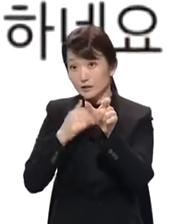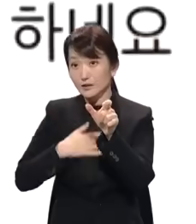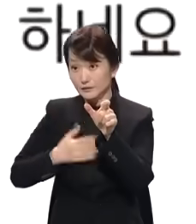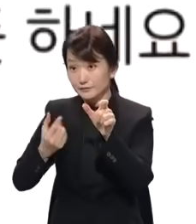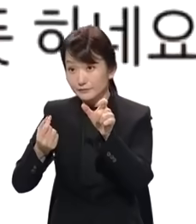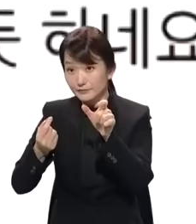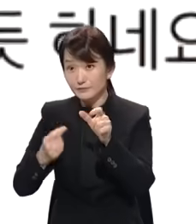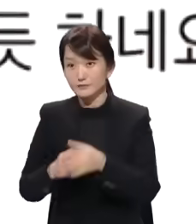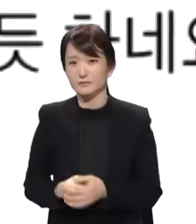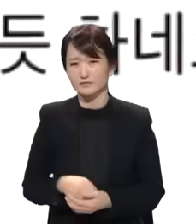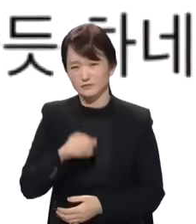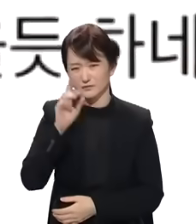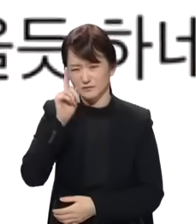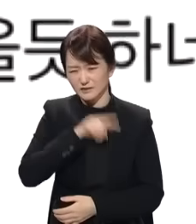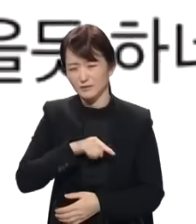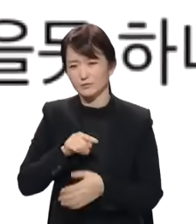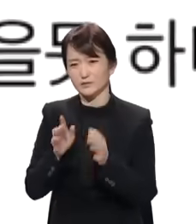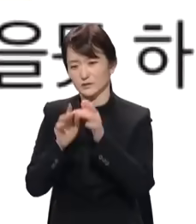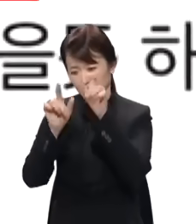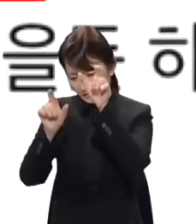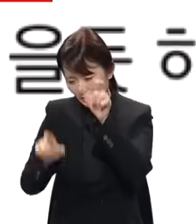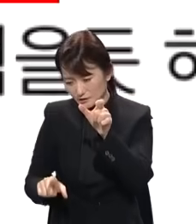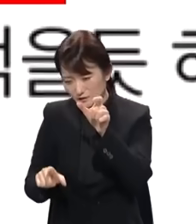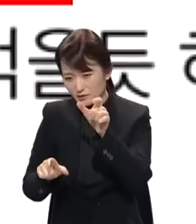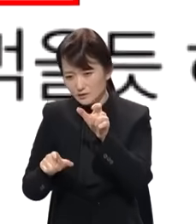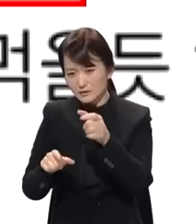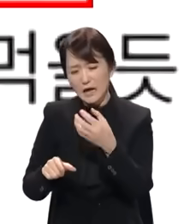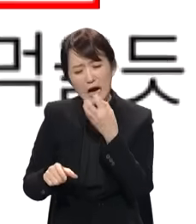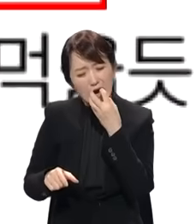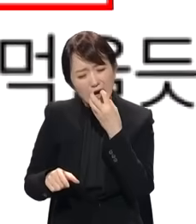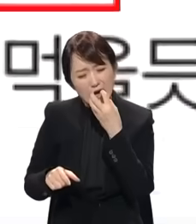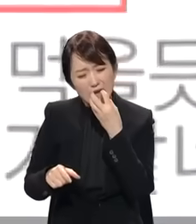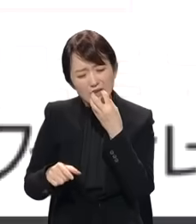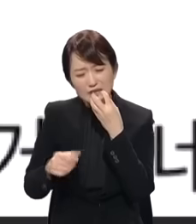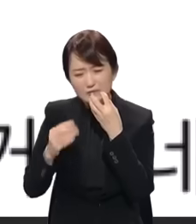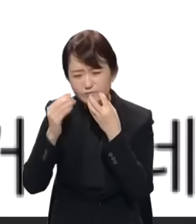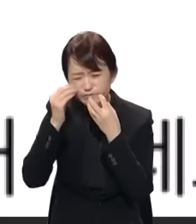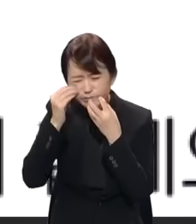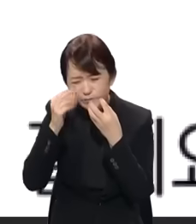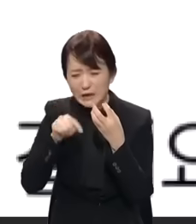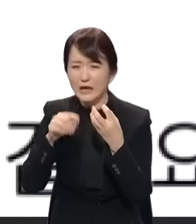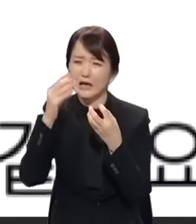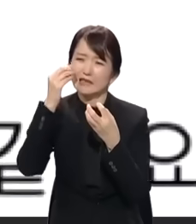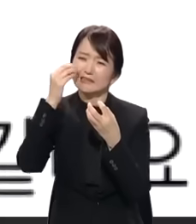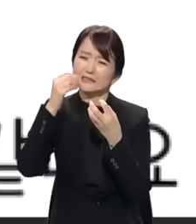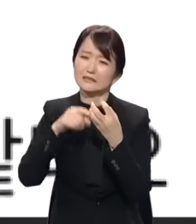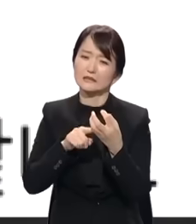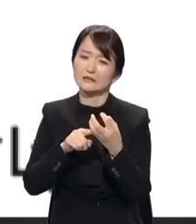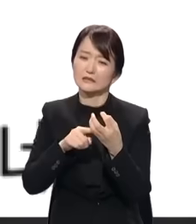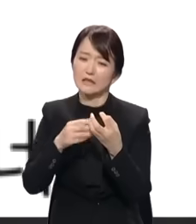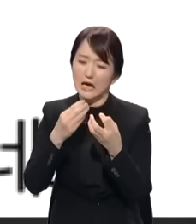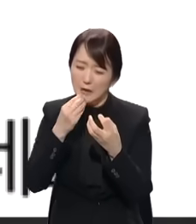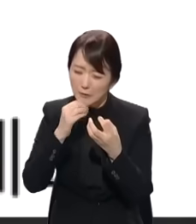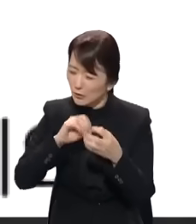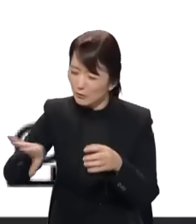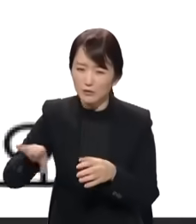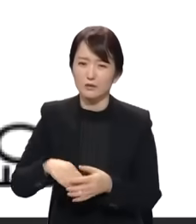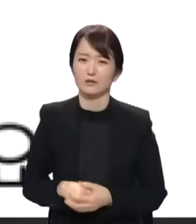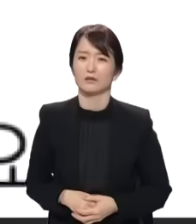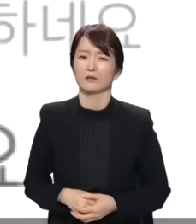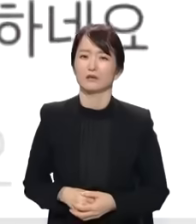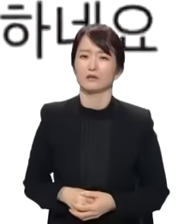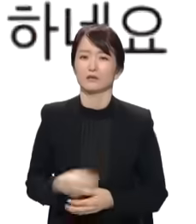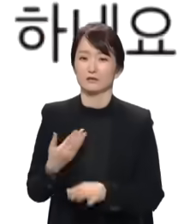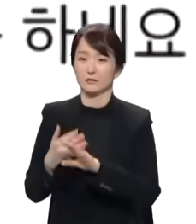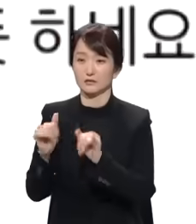짐작하시겠지만 정말 좋지 않은 리뷰였습니다. 아삭아삭한 게 1도 없고 과일을 오래 썼는지 한 입 먹고 바로 버렸다라는 리뷰가 하나가 있었고, 또 다른